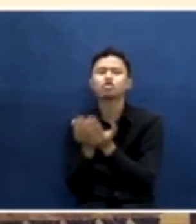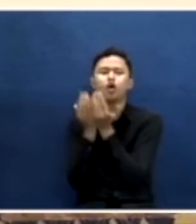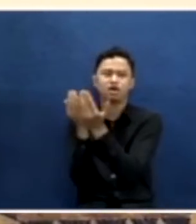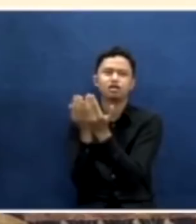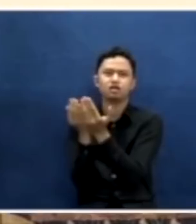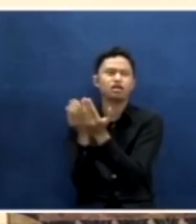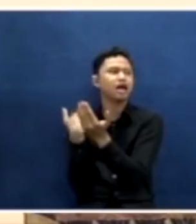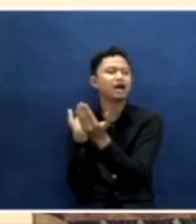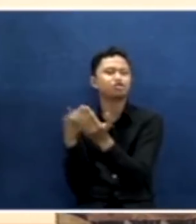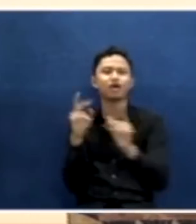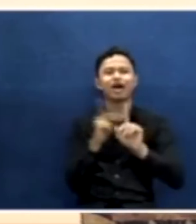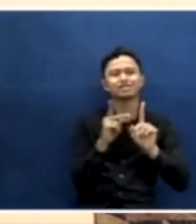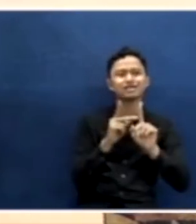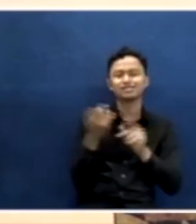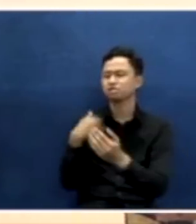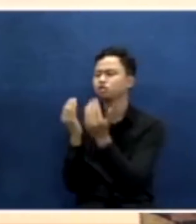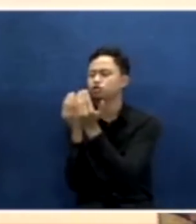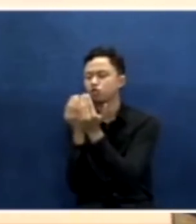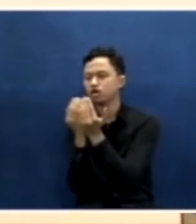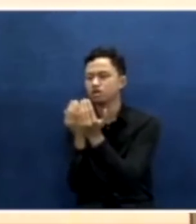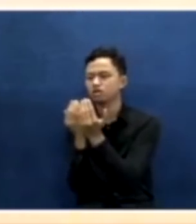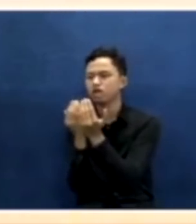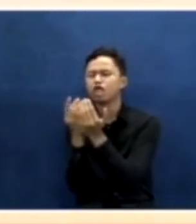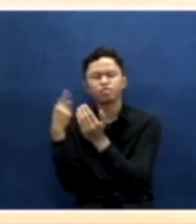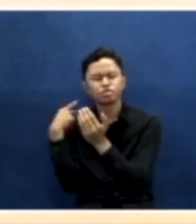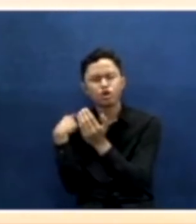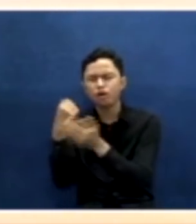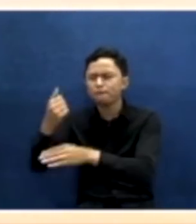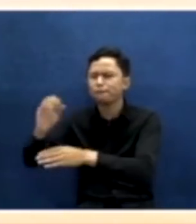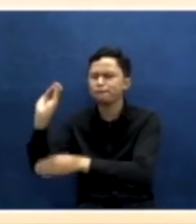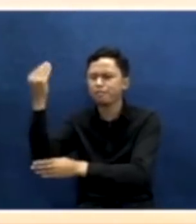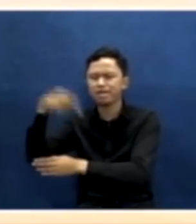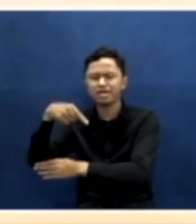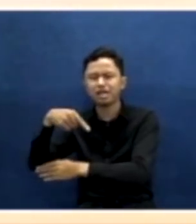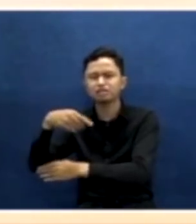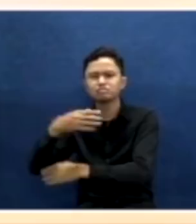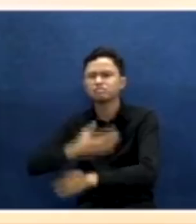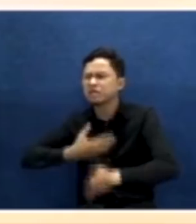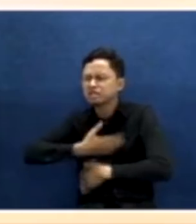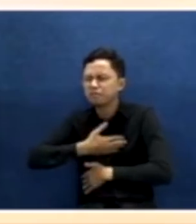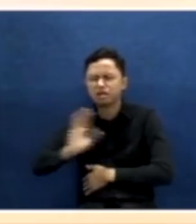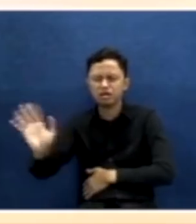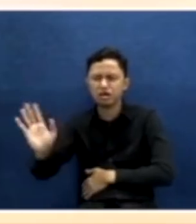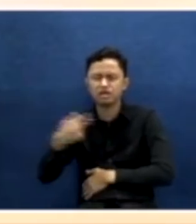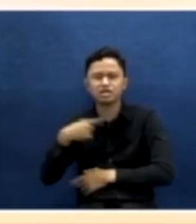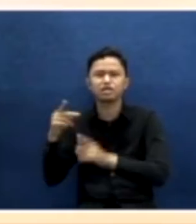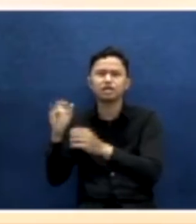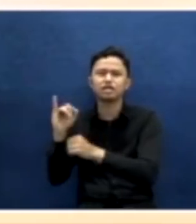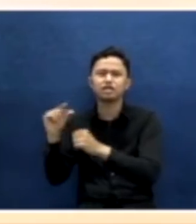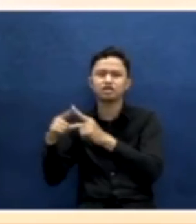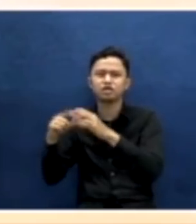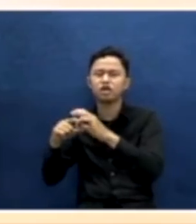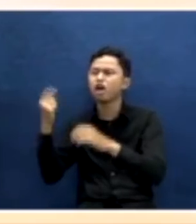tangan untuk mendoakan keburukan supaya pemimpin itu tidak betah berada di Irak mereka mengangkat tangan mereka mengajukan pada Allah ya Allah ini hajat